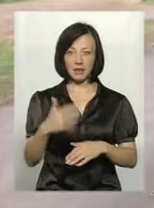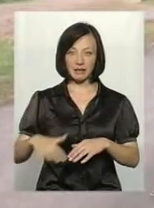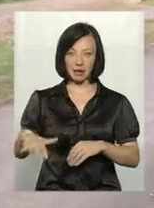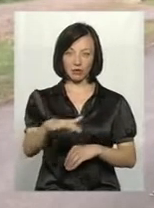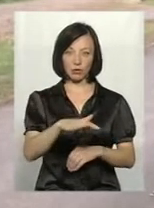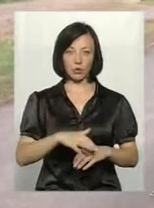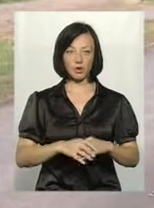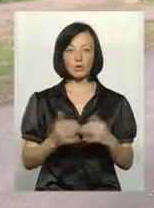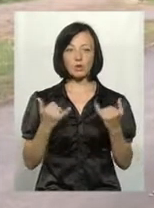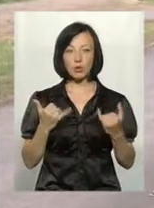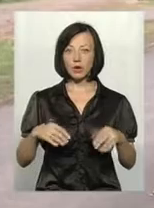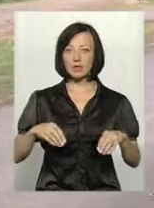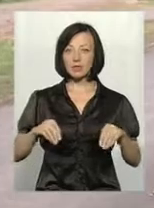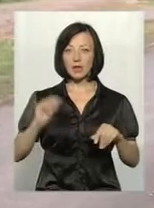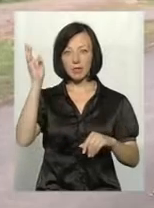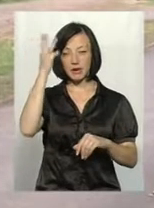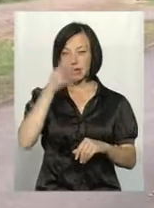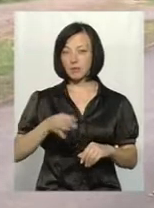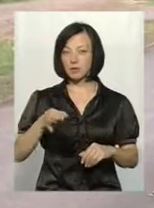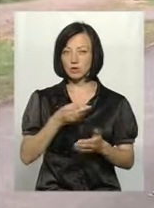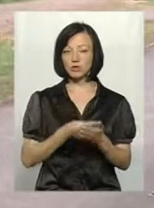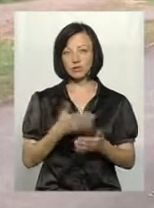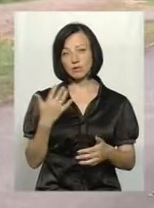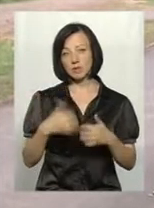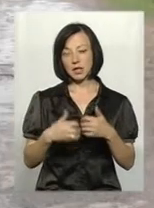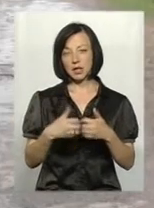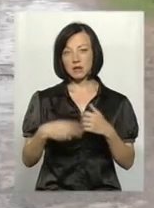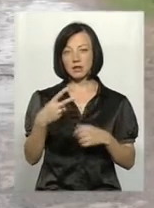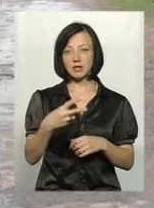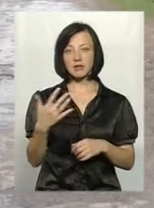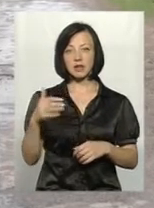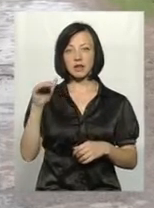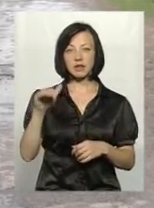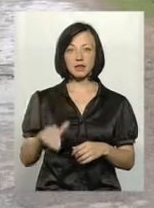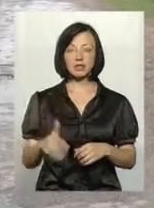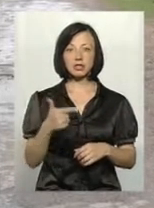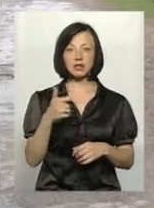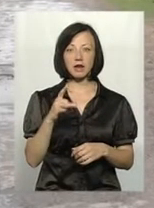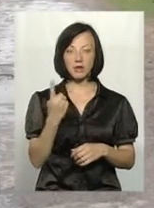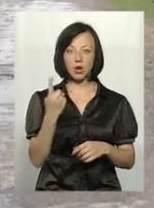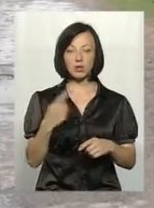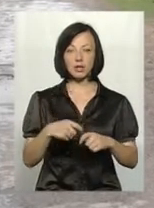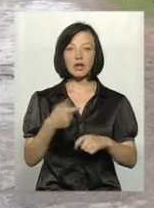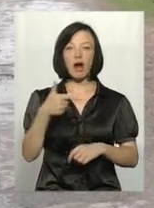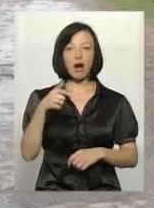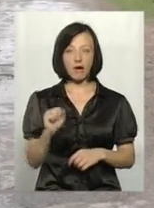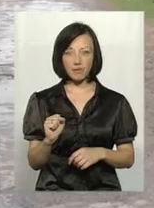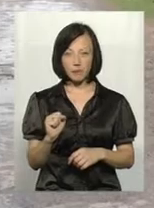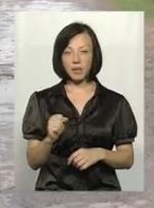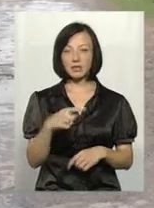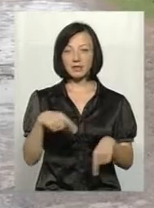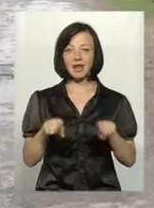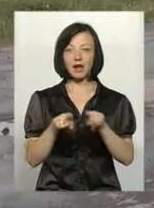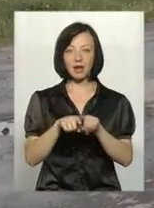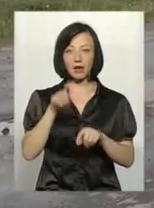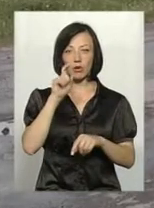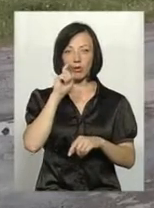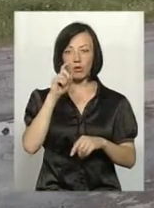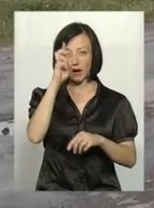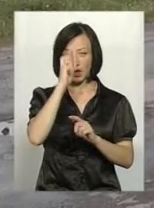території. Сьогодні землю на Хмельниччині оцінюють в середньому 25 тисяч гривень за один гектар. До слова, за такий у